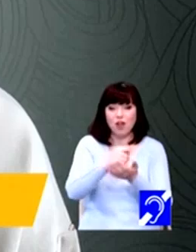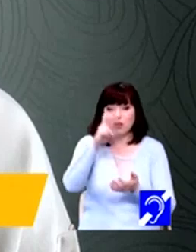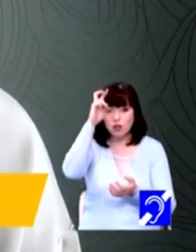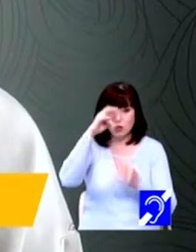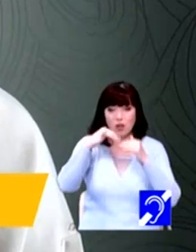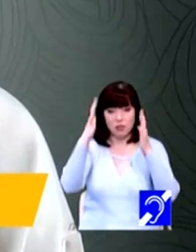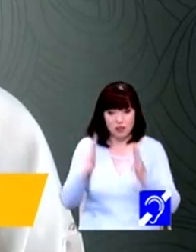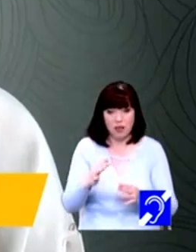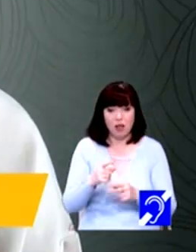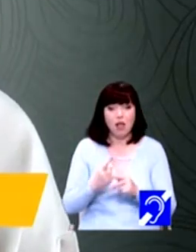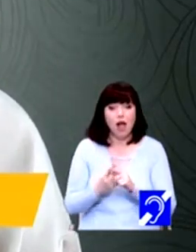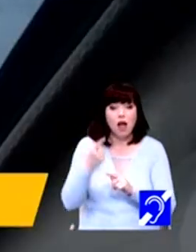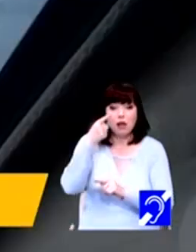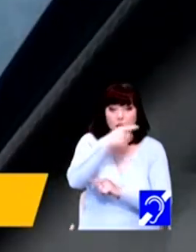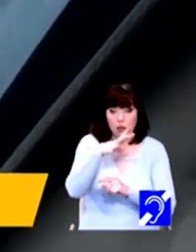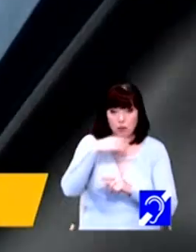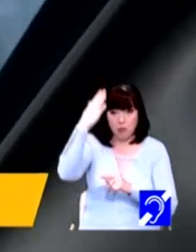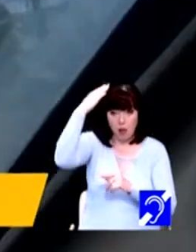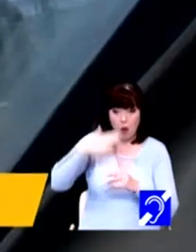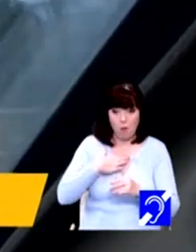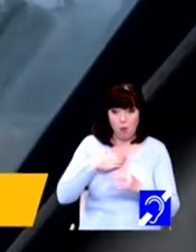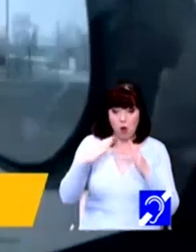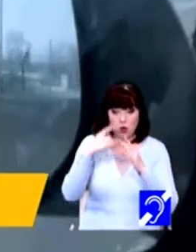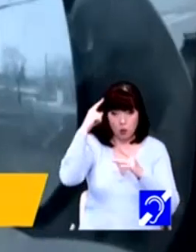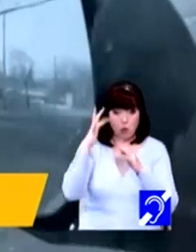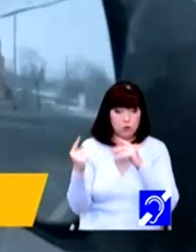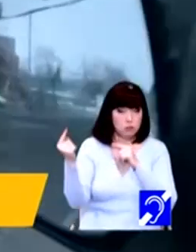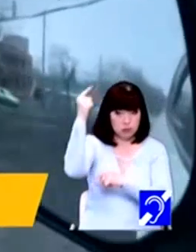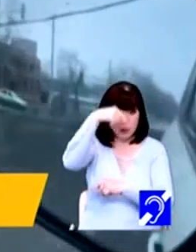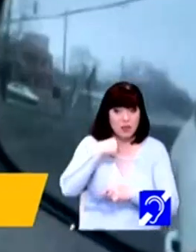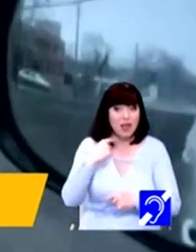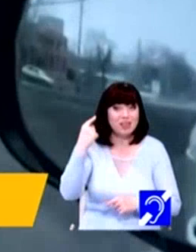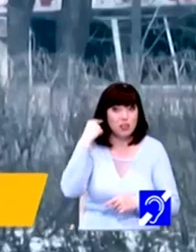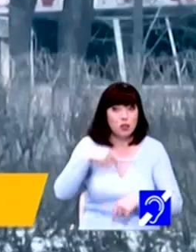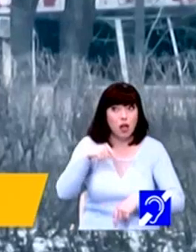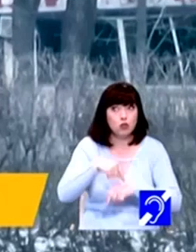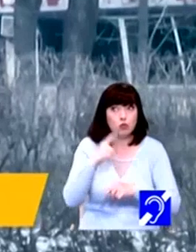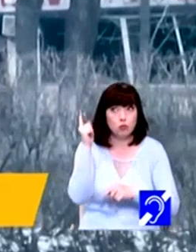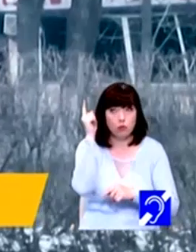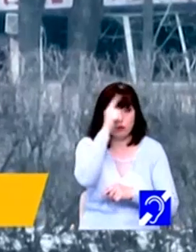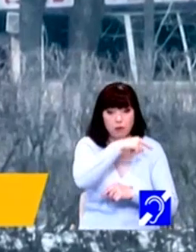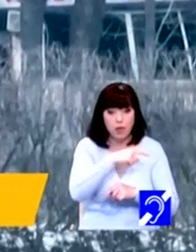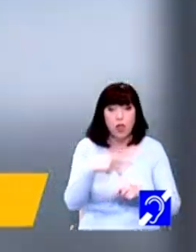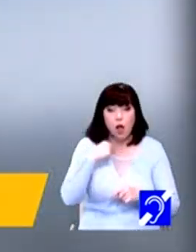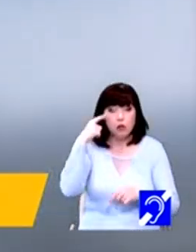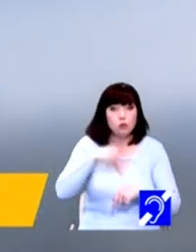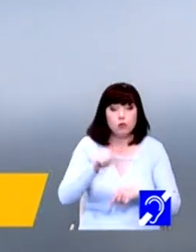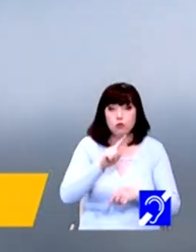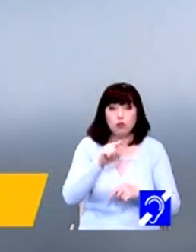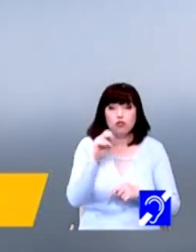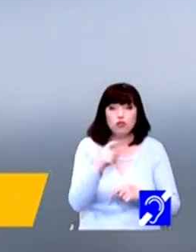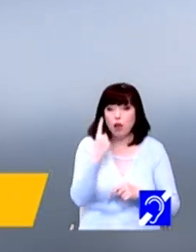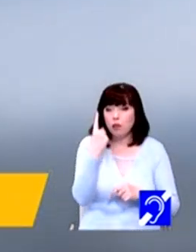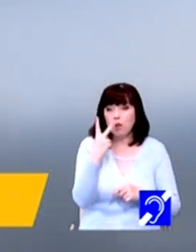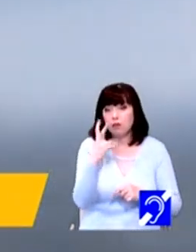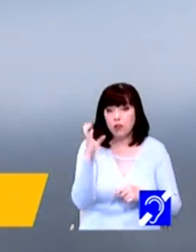Ракеты пролетели над моим домом. Я это слышал, я это ощущал на себе и понимал, что через 1-2 секунды прозвучит в